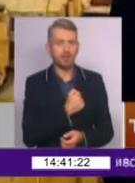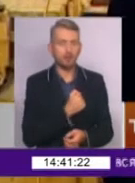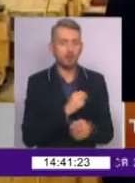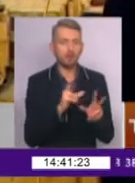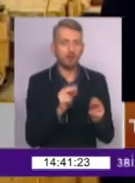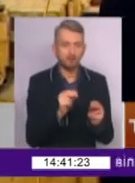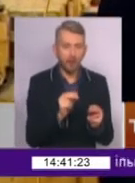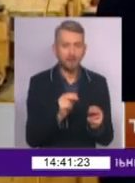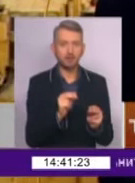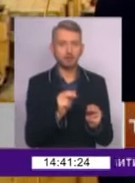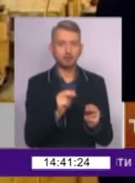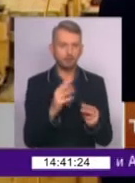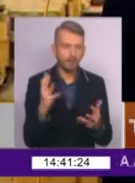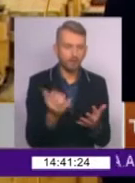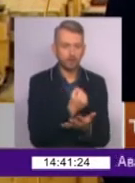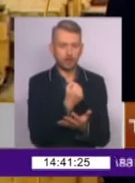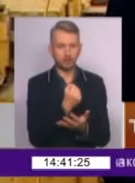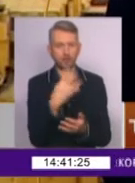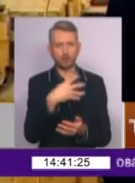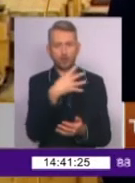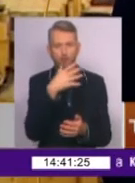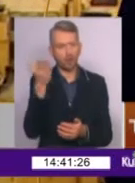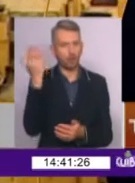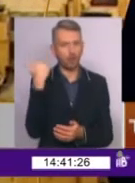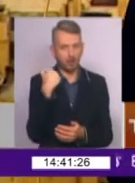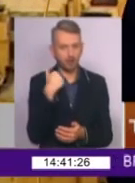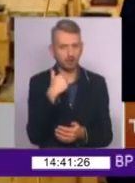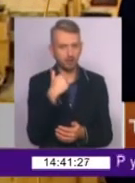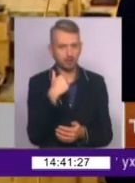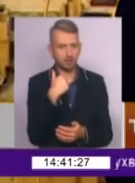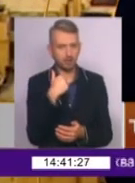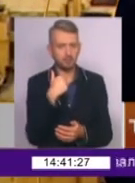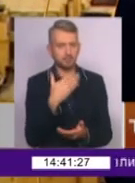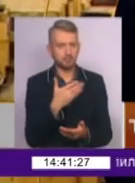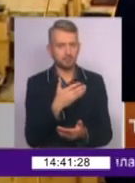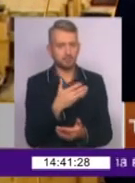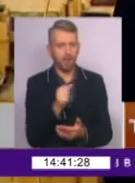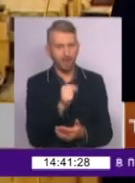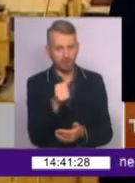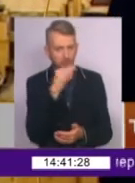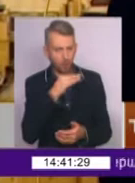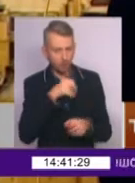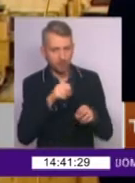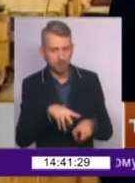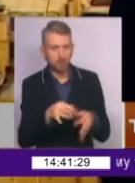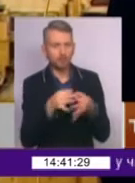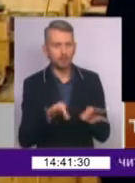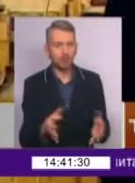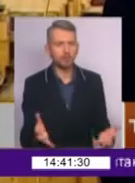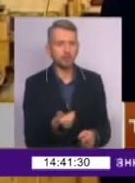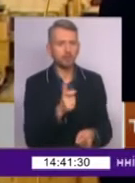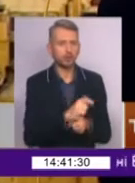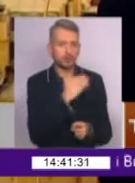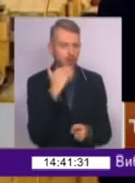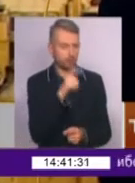На щастя, їх винайшли в 40-х роках минулого століття, і це дозволило спасти дуже велику